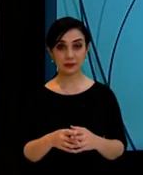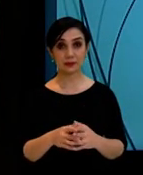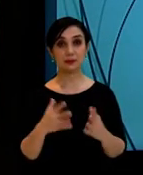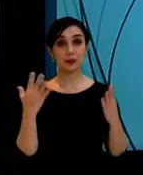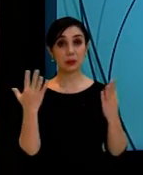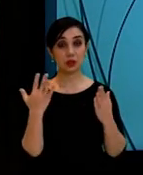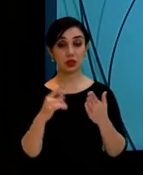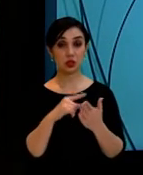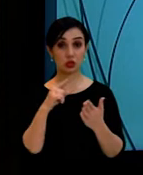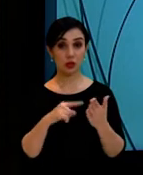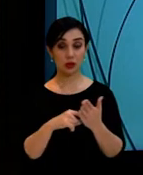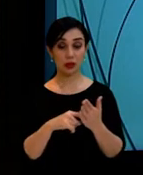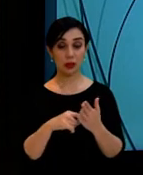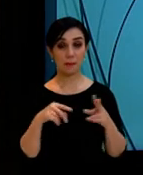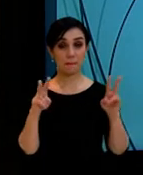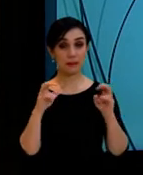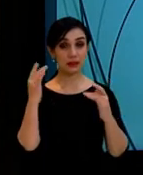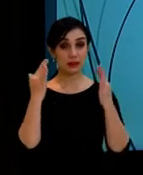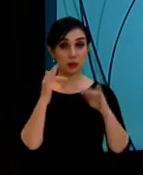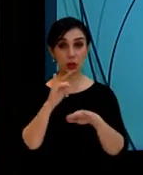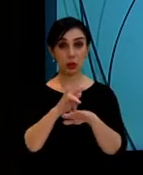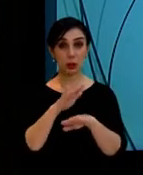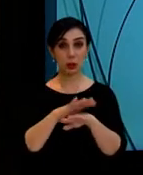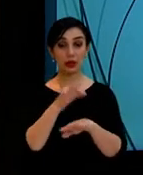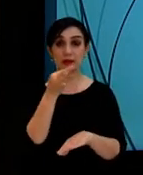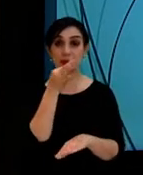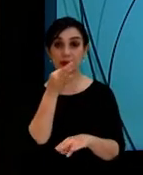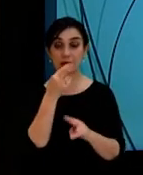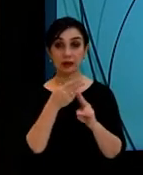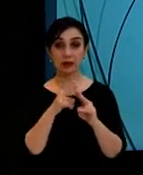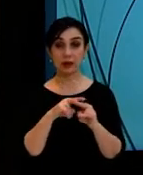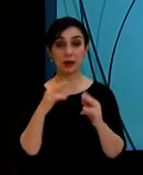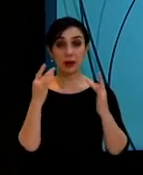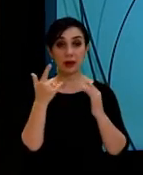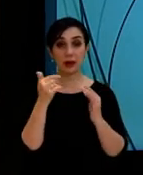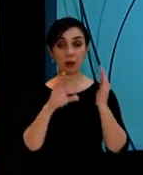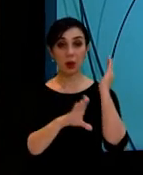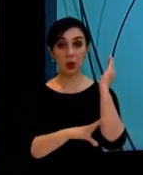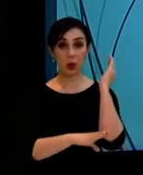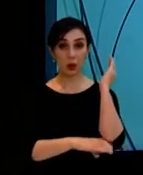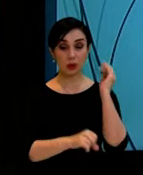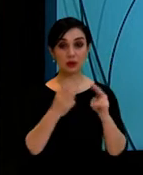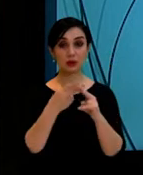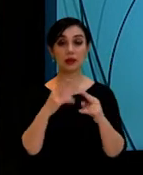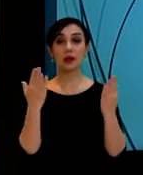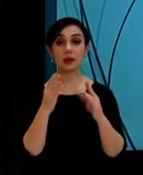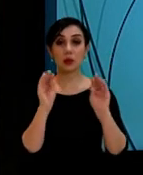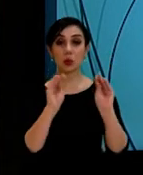5-chi savolga keldik. Mazmunan tugallanmay qolgan gaplar oxiriga qanday tinish belgisi qo'ygan bo'lar edingiz?